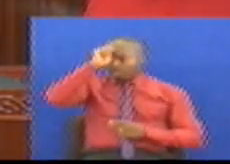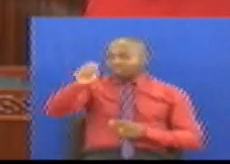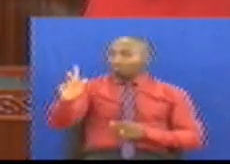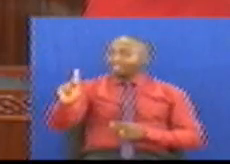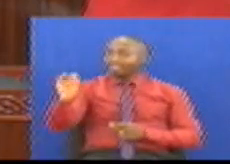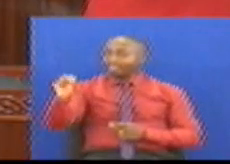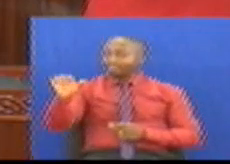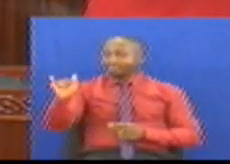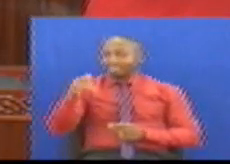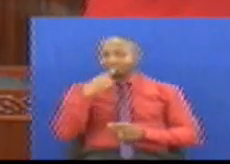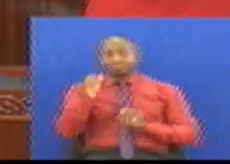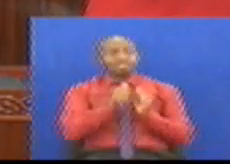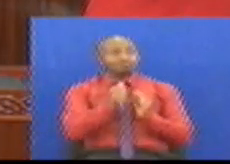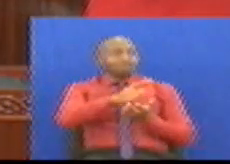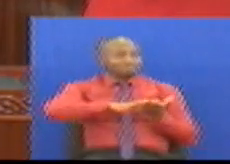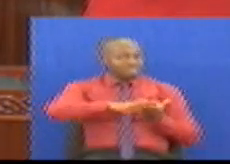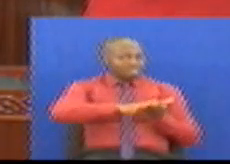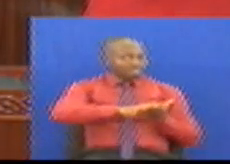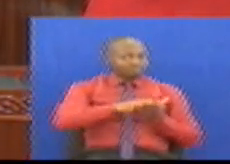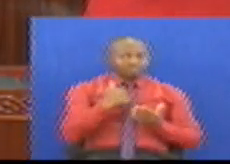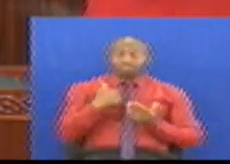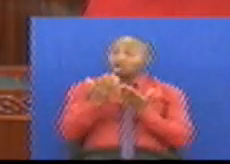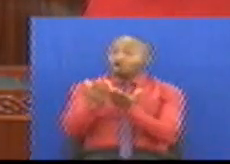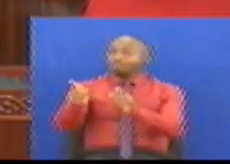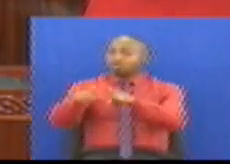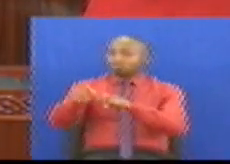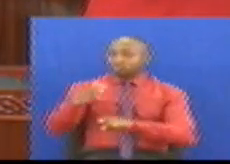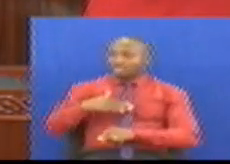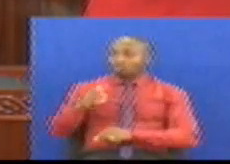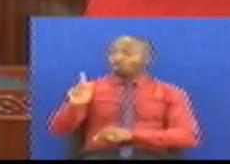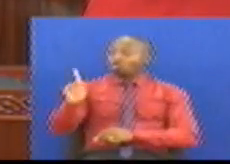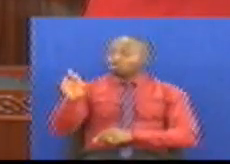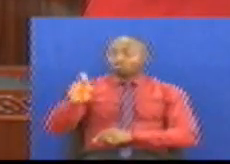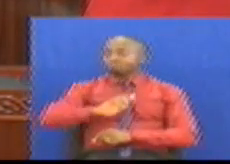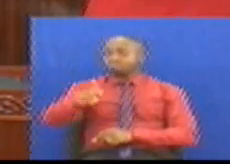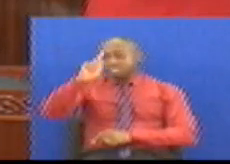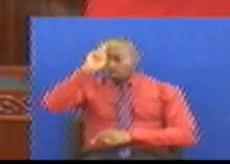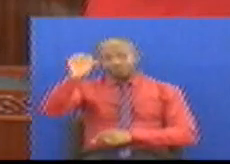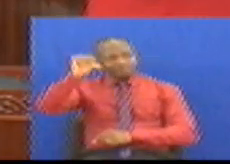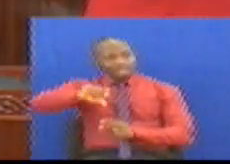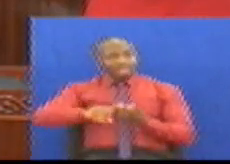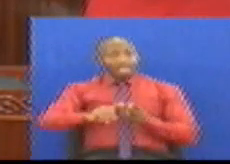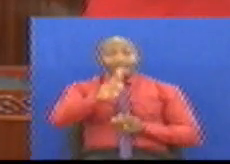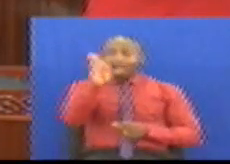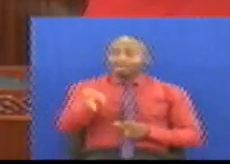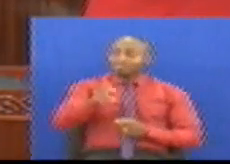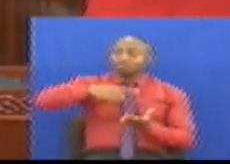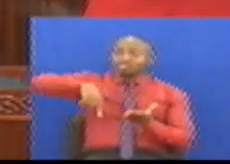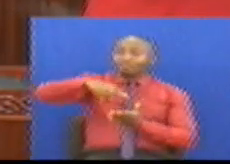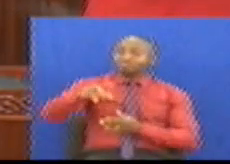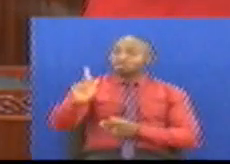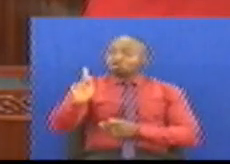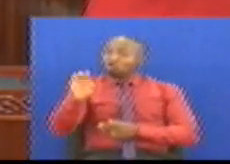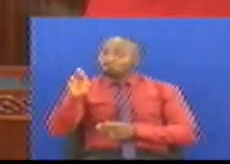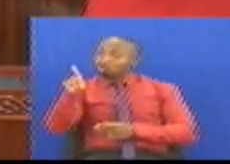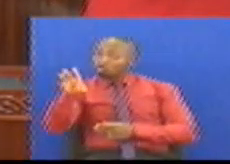sana. Nitoa tu mfano mdogo, naomba ndugu zangu wa Korogwe mji wasinielewe vibaya. Halmashauri ya mji wa Korogwe ina mitaa